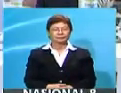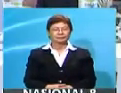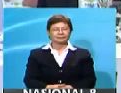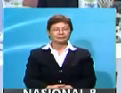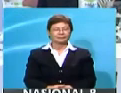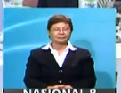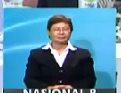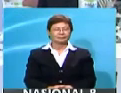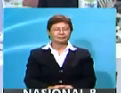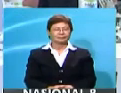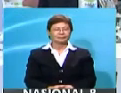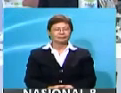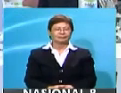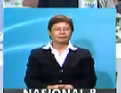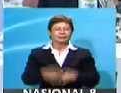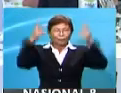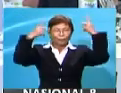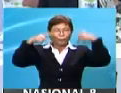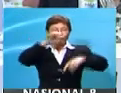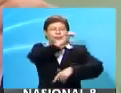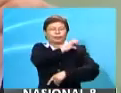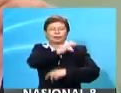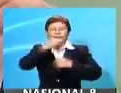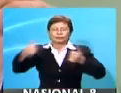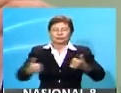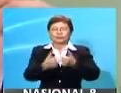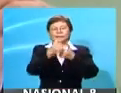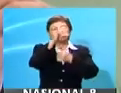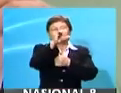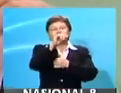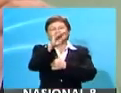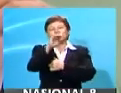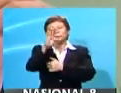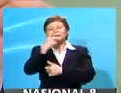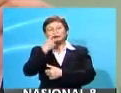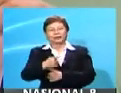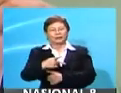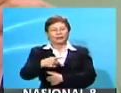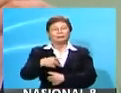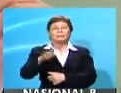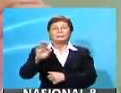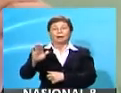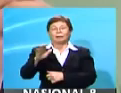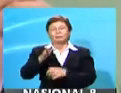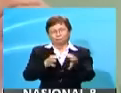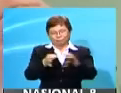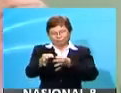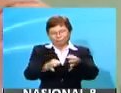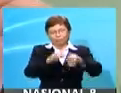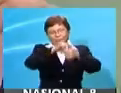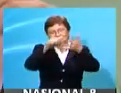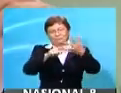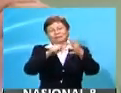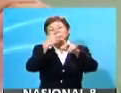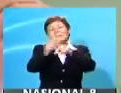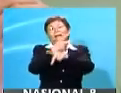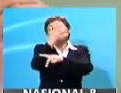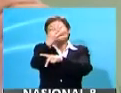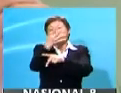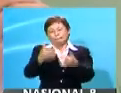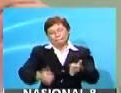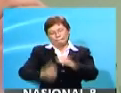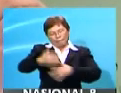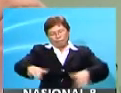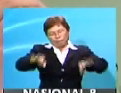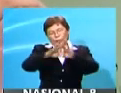haai sementara itu pengarah ekekutif kejohanan CIMB klasic Tod R menjelaskan edisi keempat ini amat penting buat